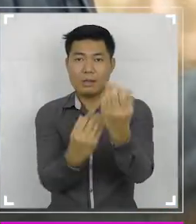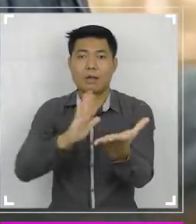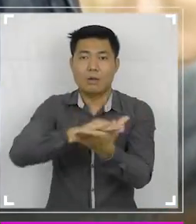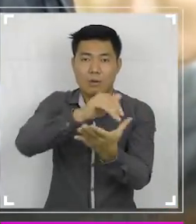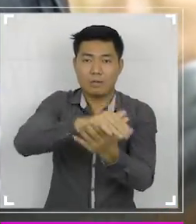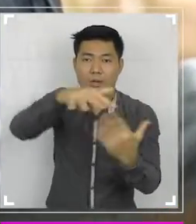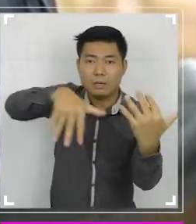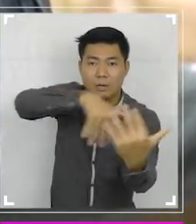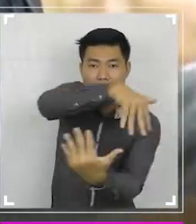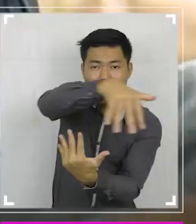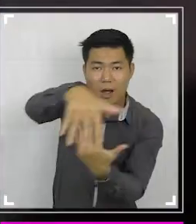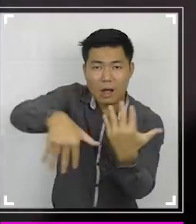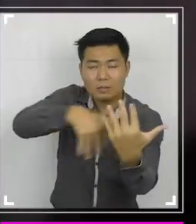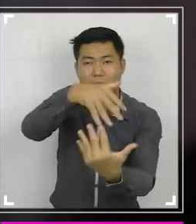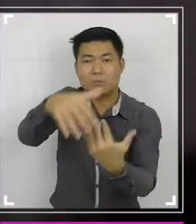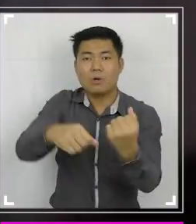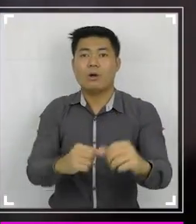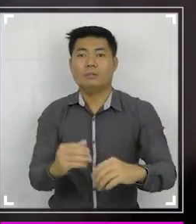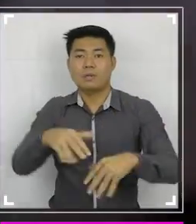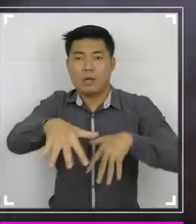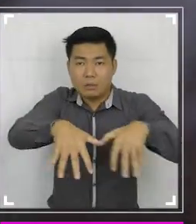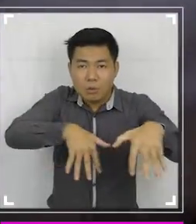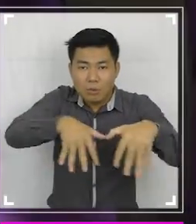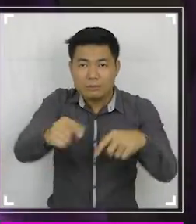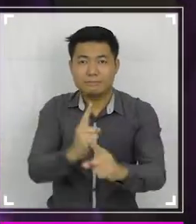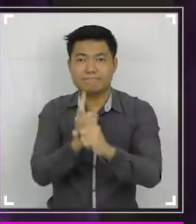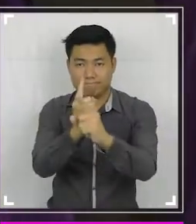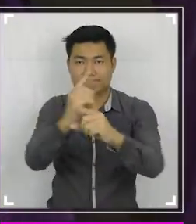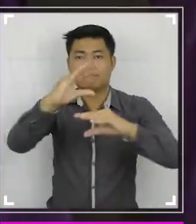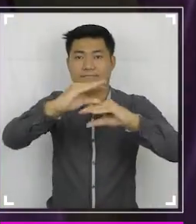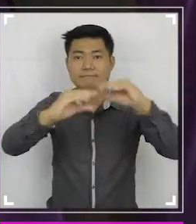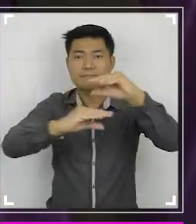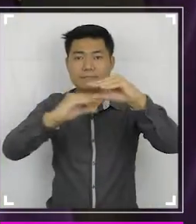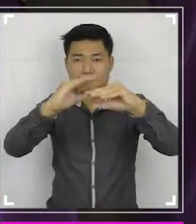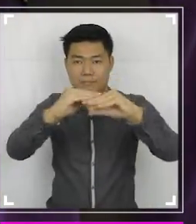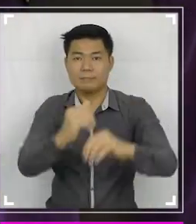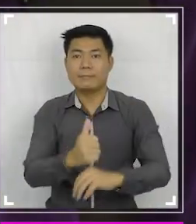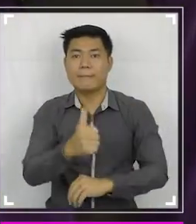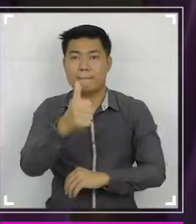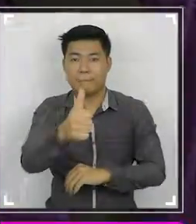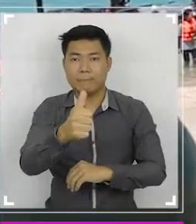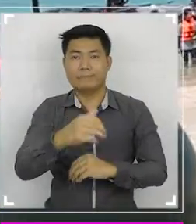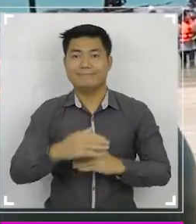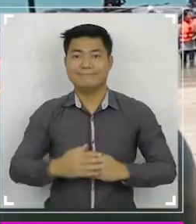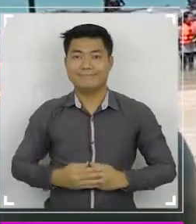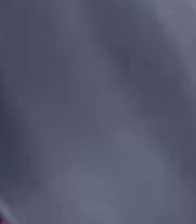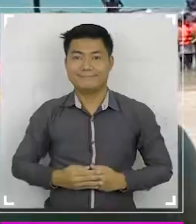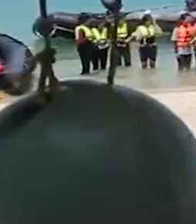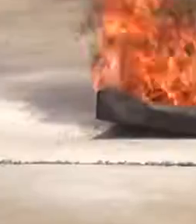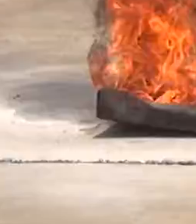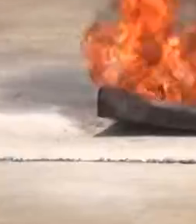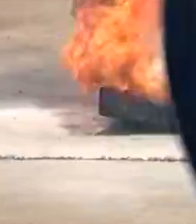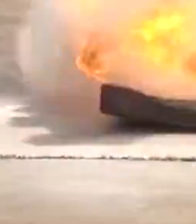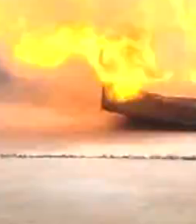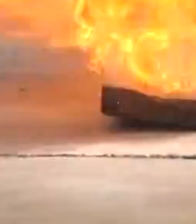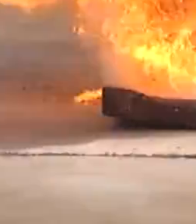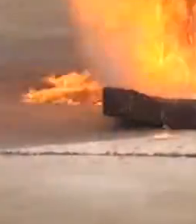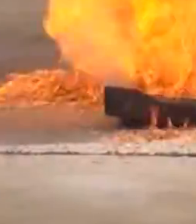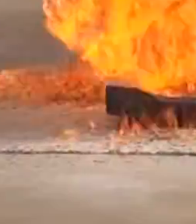านสวนพฤกษศาสตร์โรงเรียนและฐานทรัพยากรท้องถิ่นได้อย่างถูกต้องตรงตามแนวทางของโครงการ